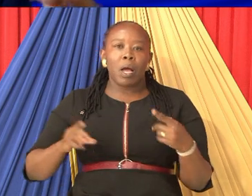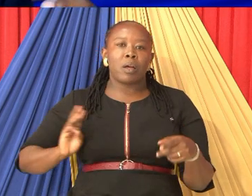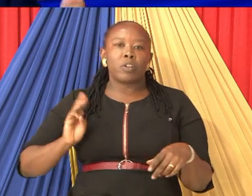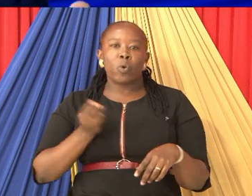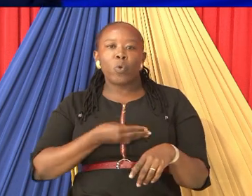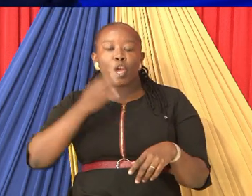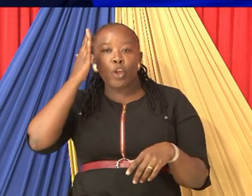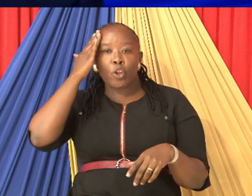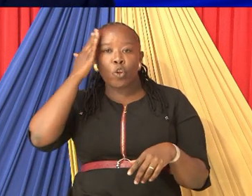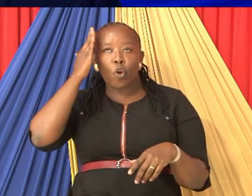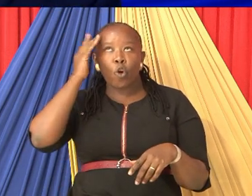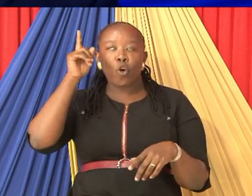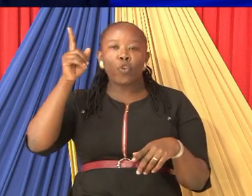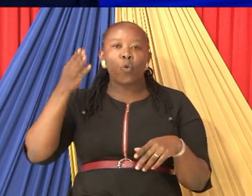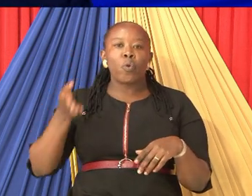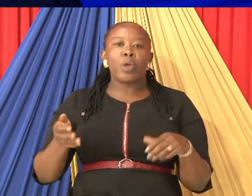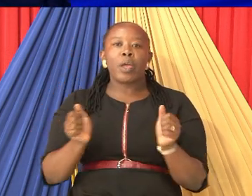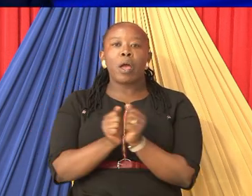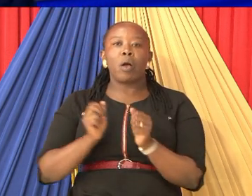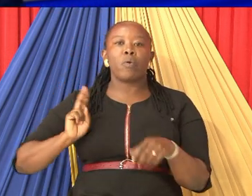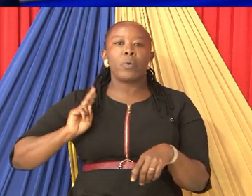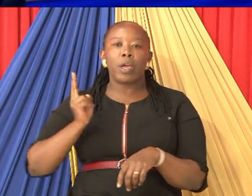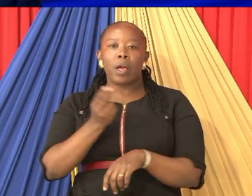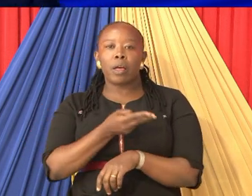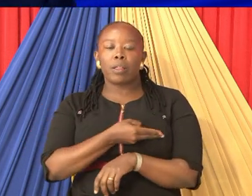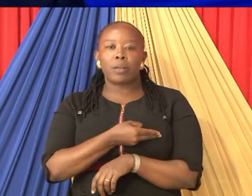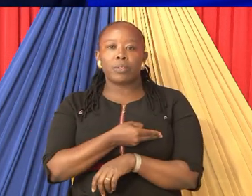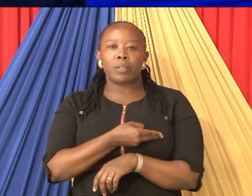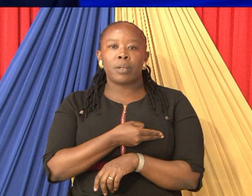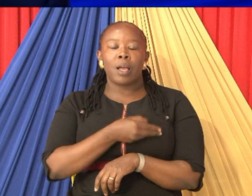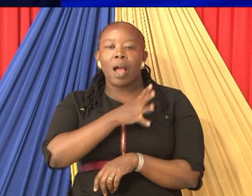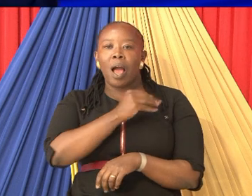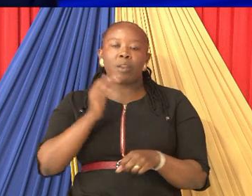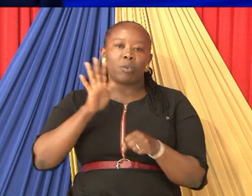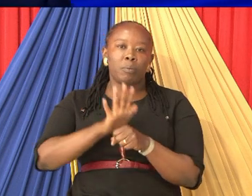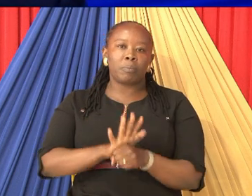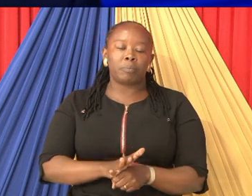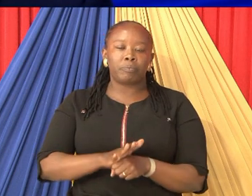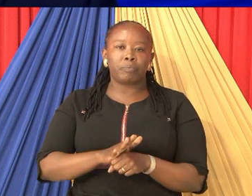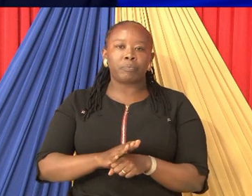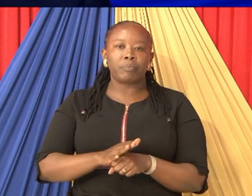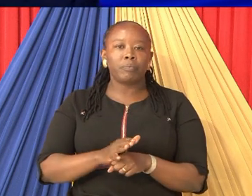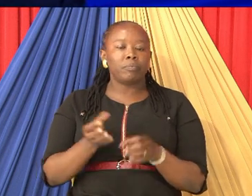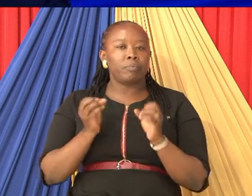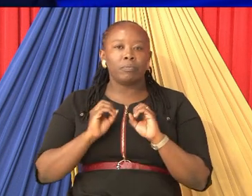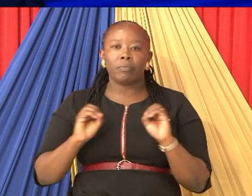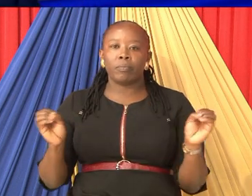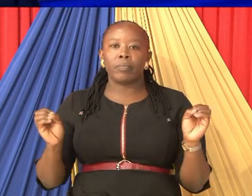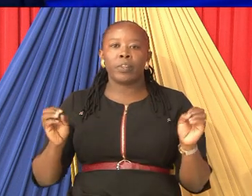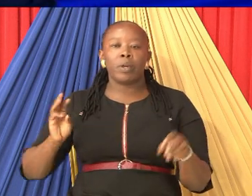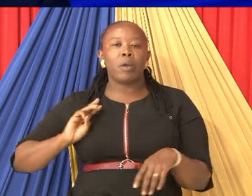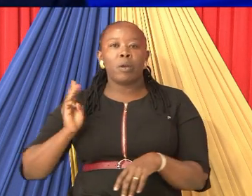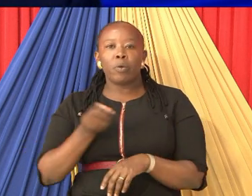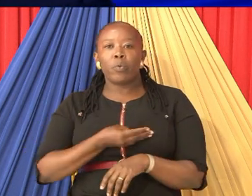uko katikati yetu na huwezi kufanya tushindwe. Sisi twajua ni washindi kwa sababu